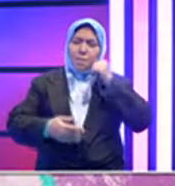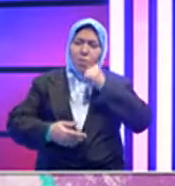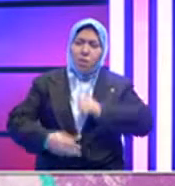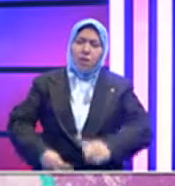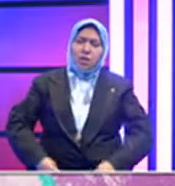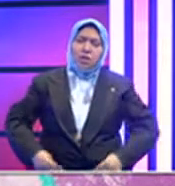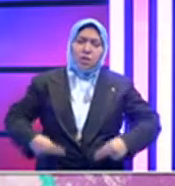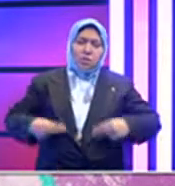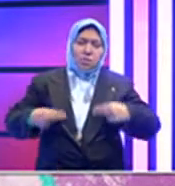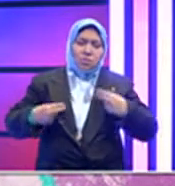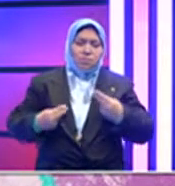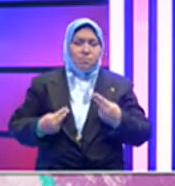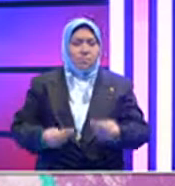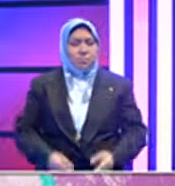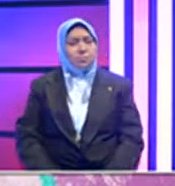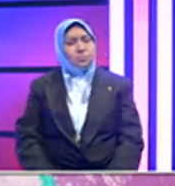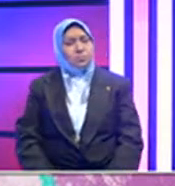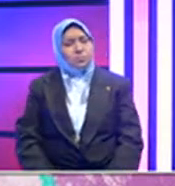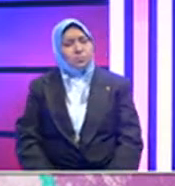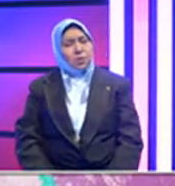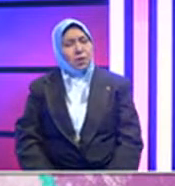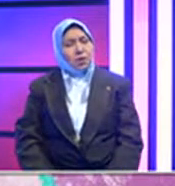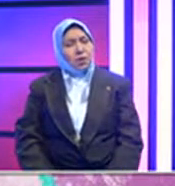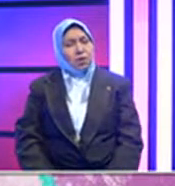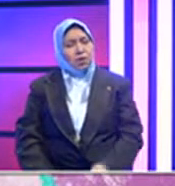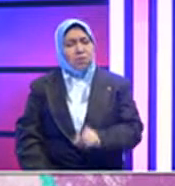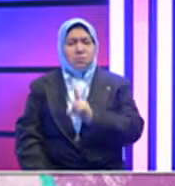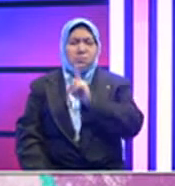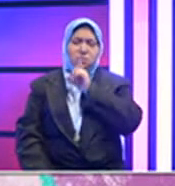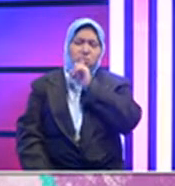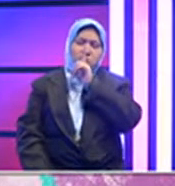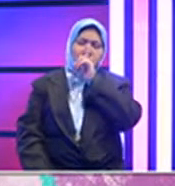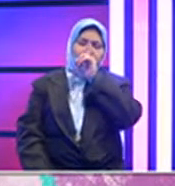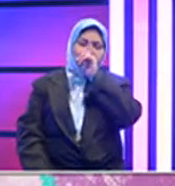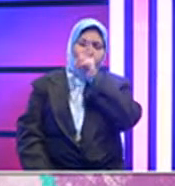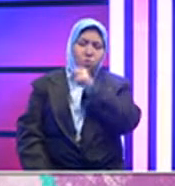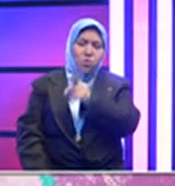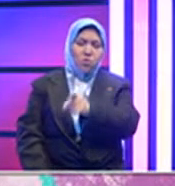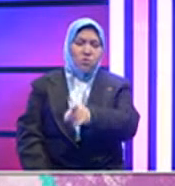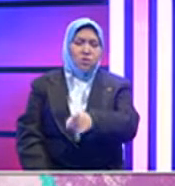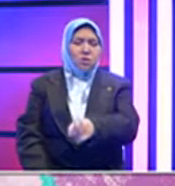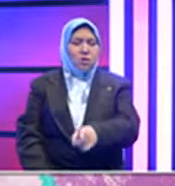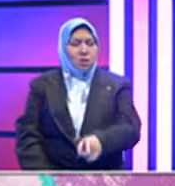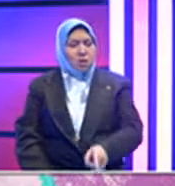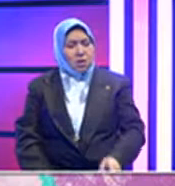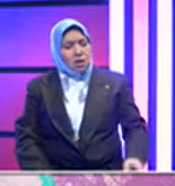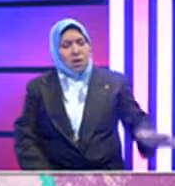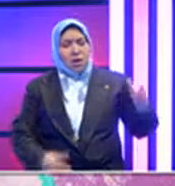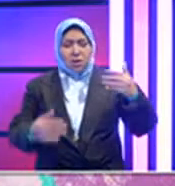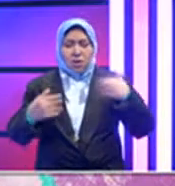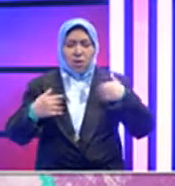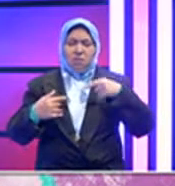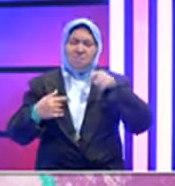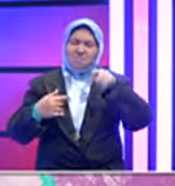Syaikh uh uh Hai Ine now kenamin